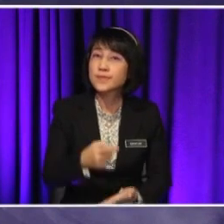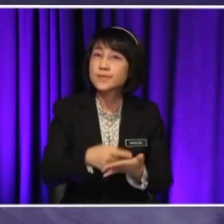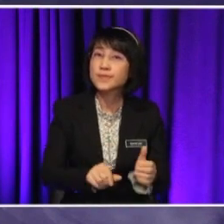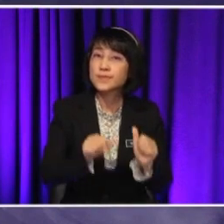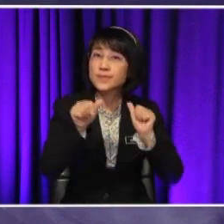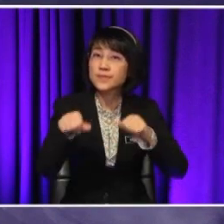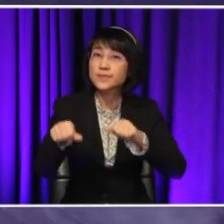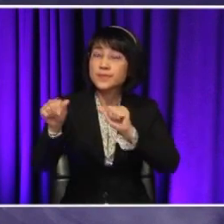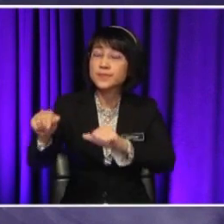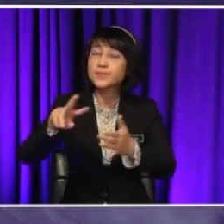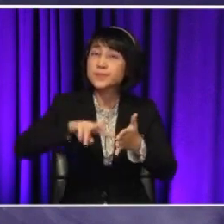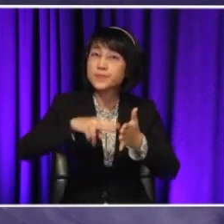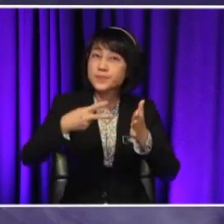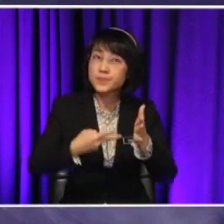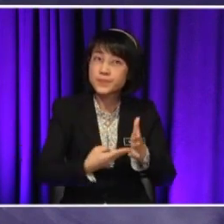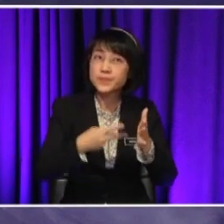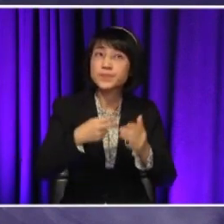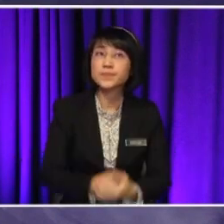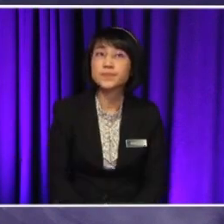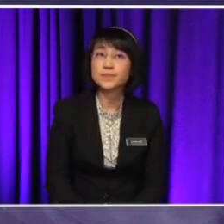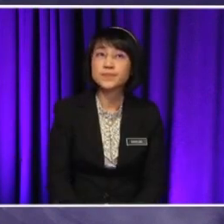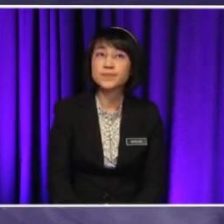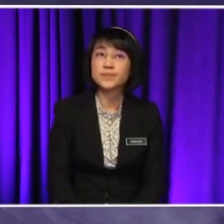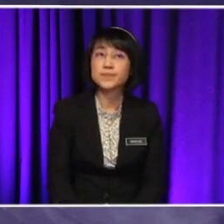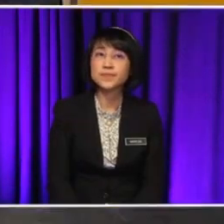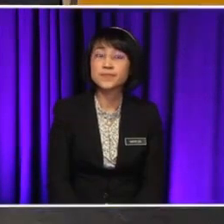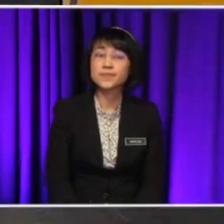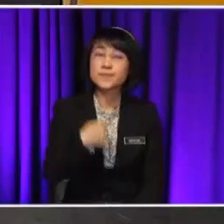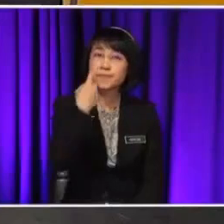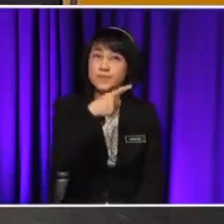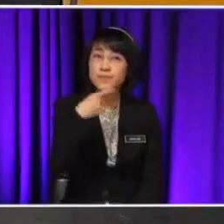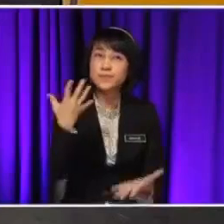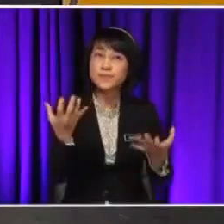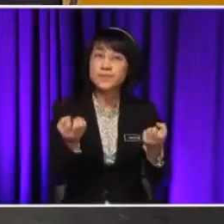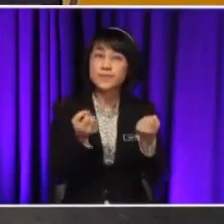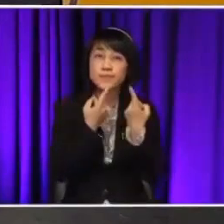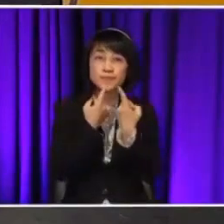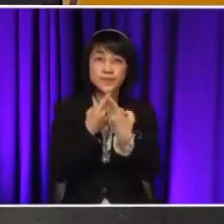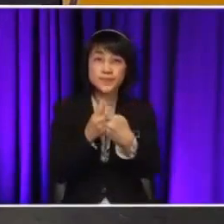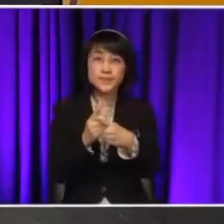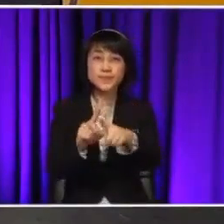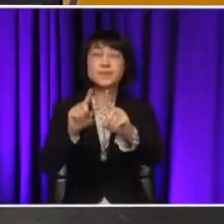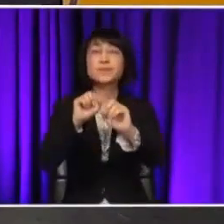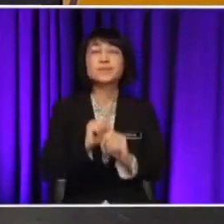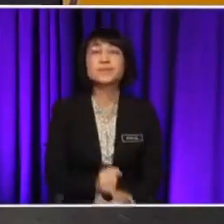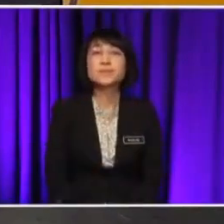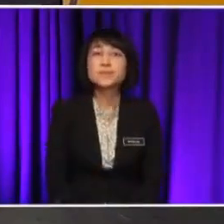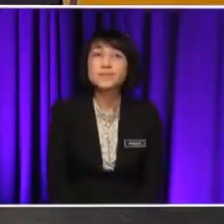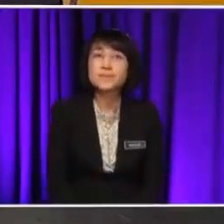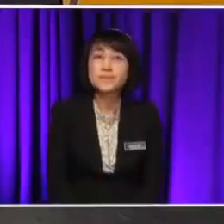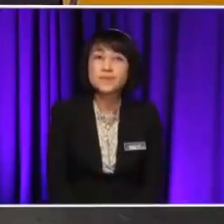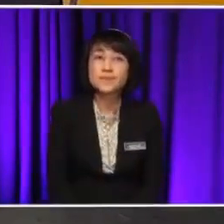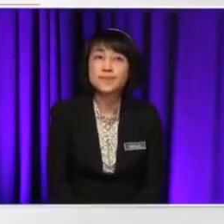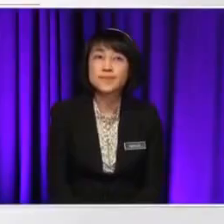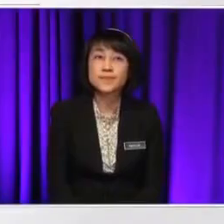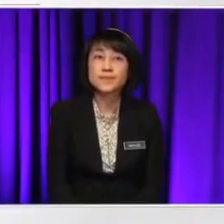aliran yang dimaksudkan? A, B, C dan okay, D. Siapa yang cuba? Siapa nak jawab? Angkat tangan. Siapa? Okay,